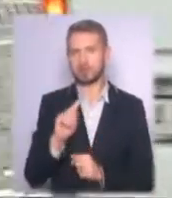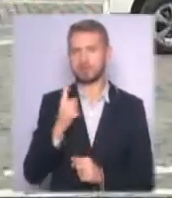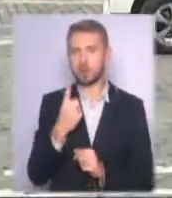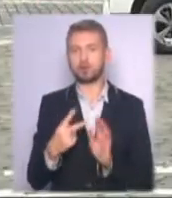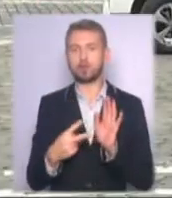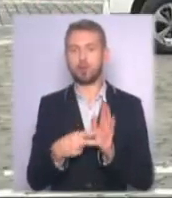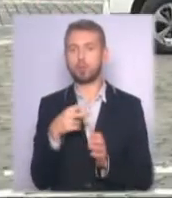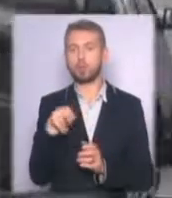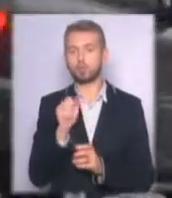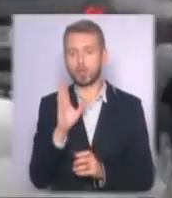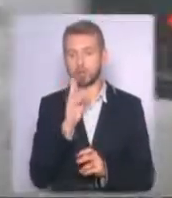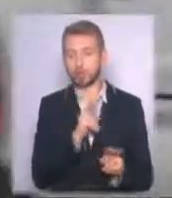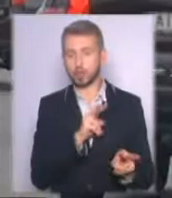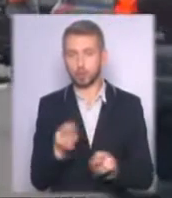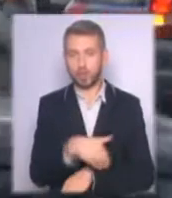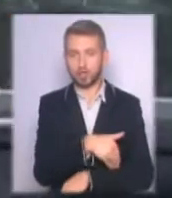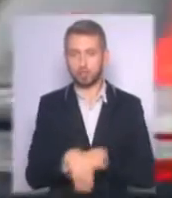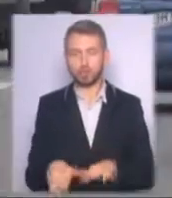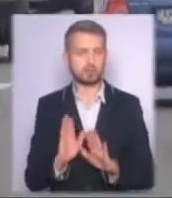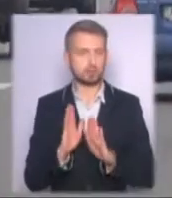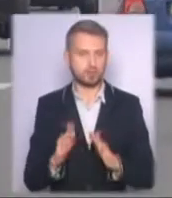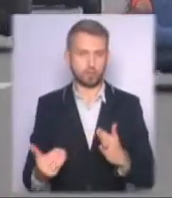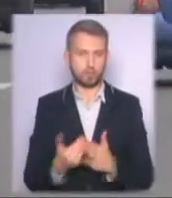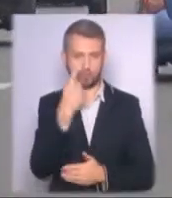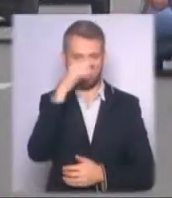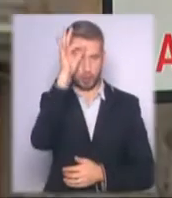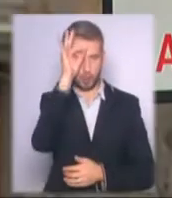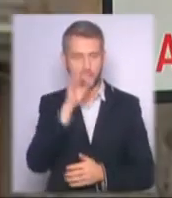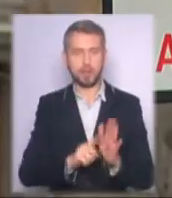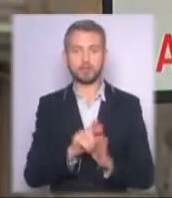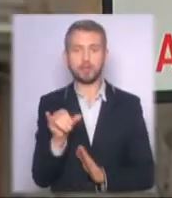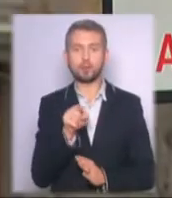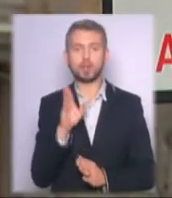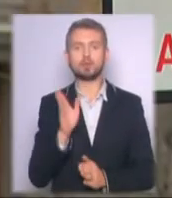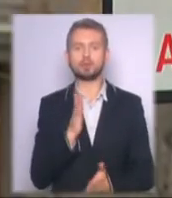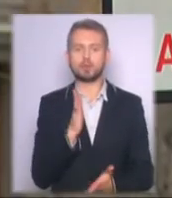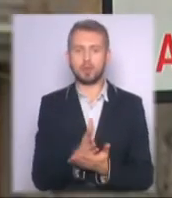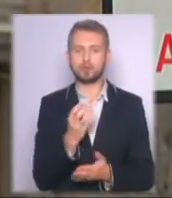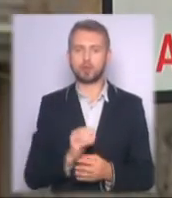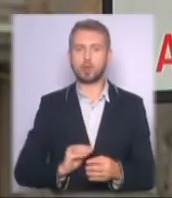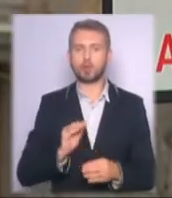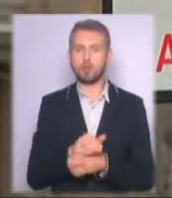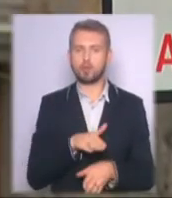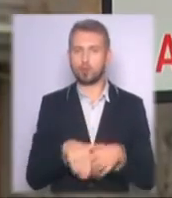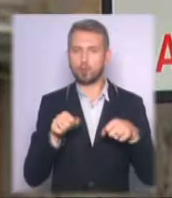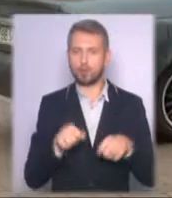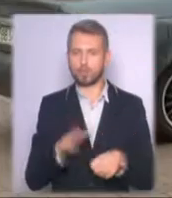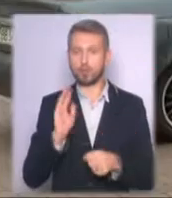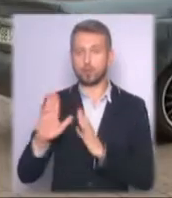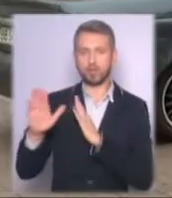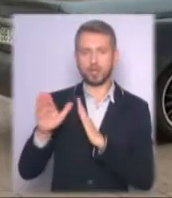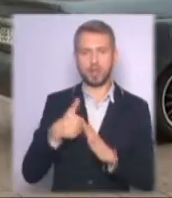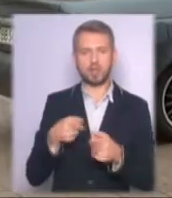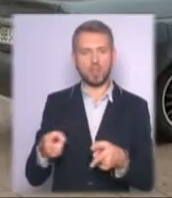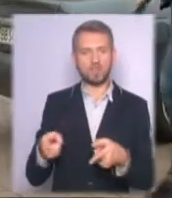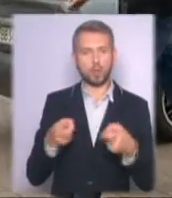7 листопада контролюватимуть вулиці виключно нові патрульні. Від суботи вони матимуть ще й додаткові повноваження – викликати евакуатор,